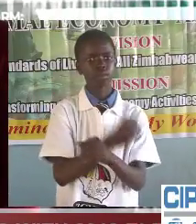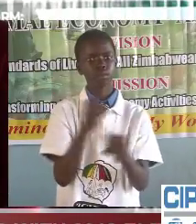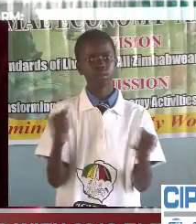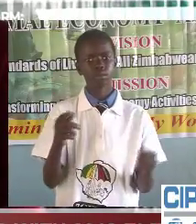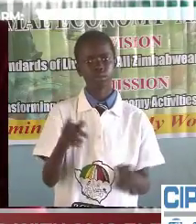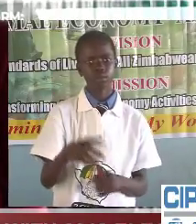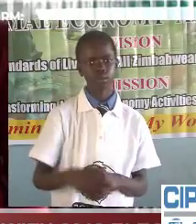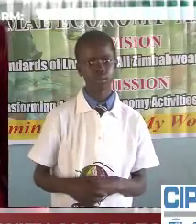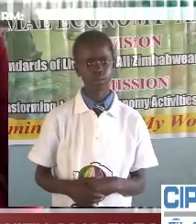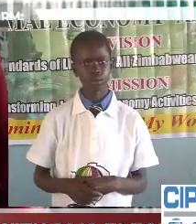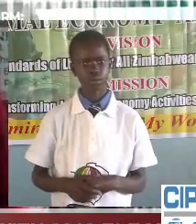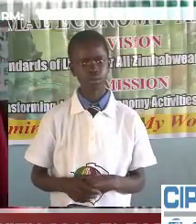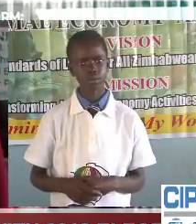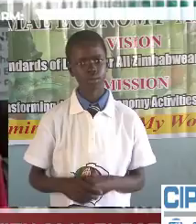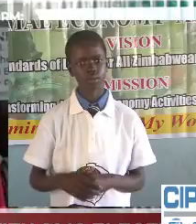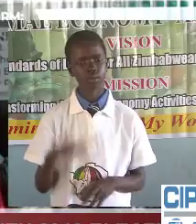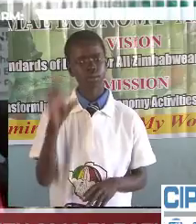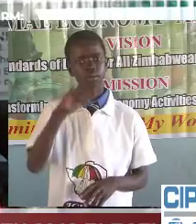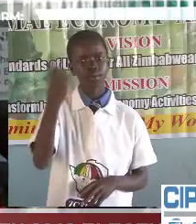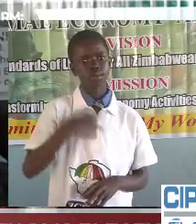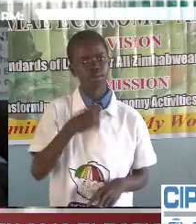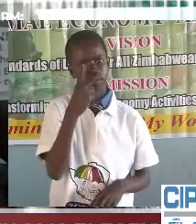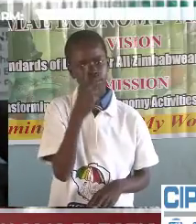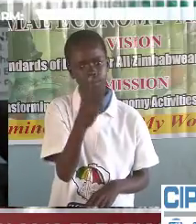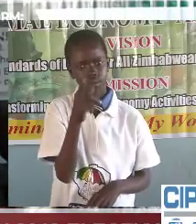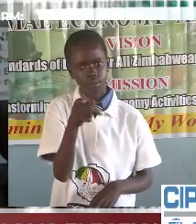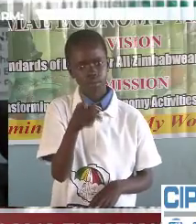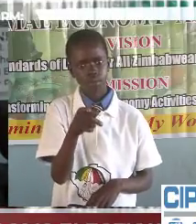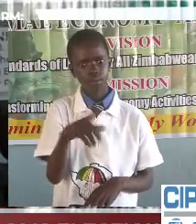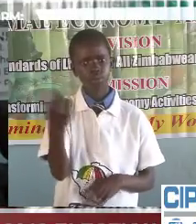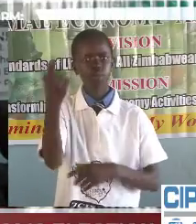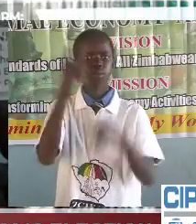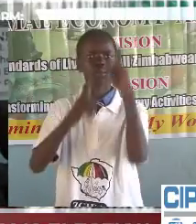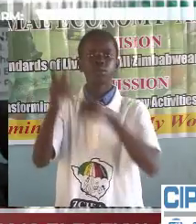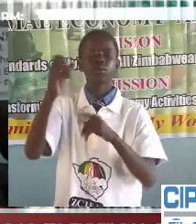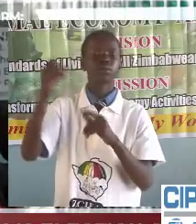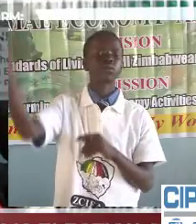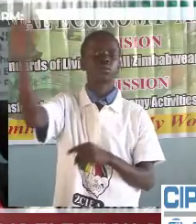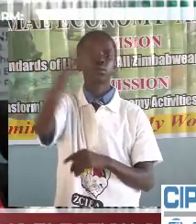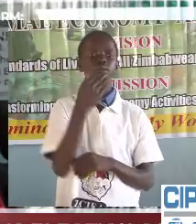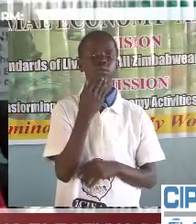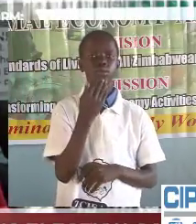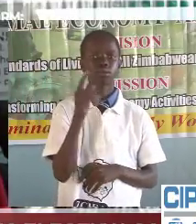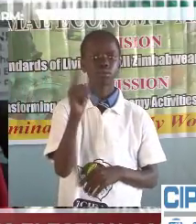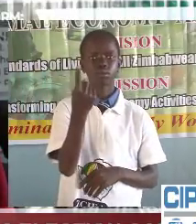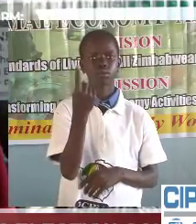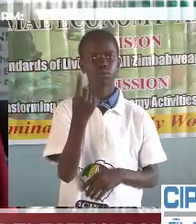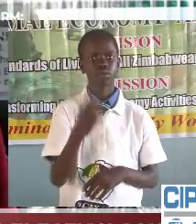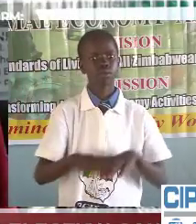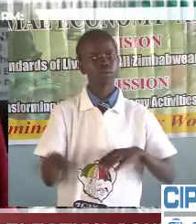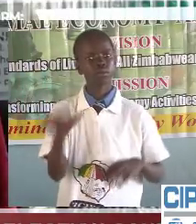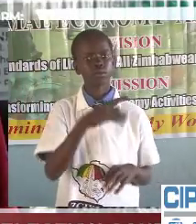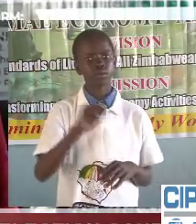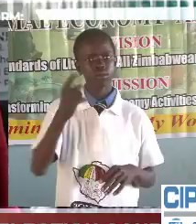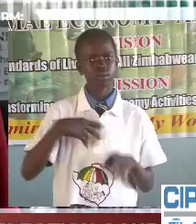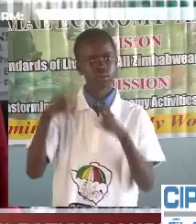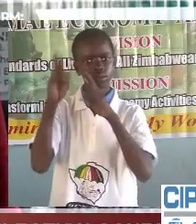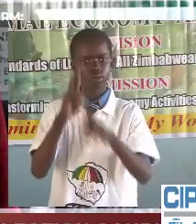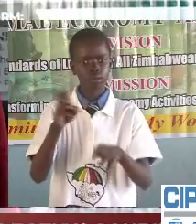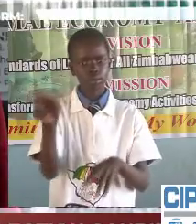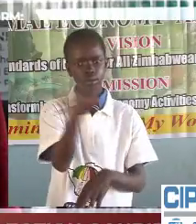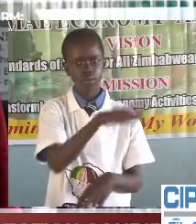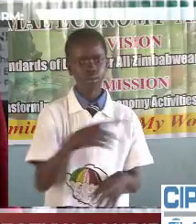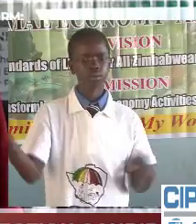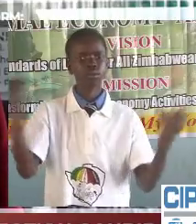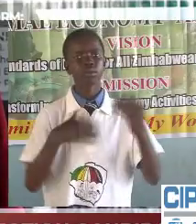We have seen a lot of things during the past almost 40 years